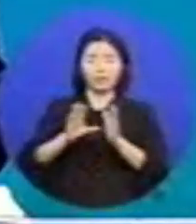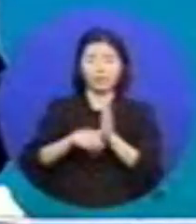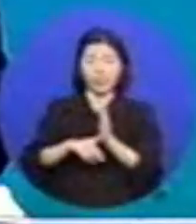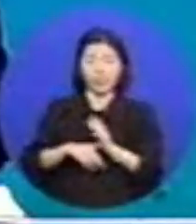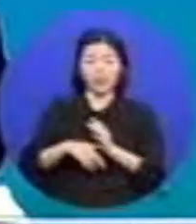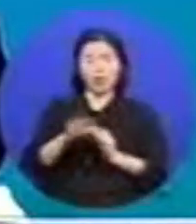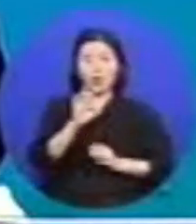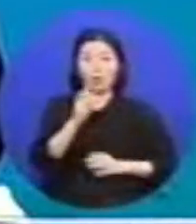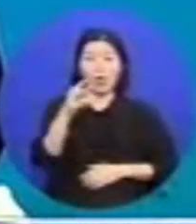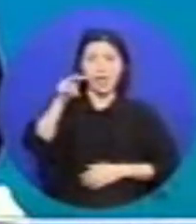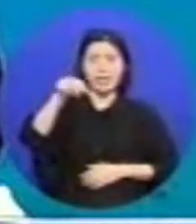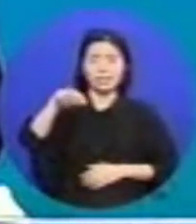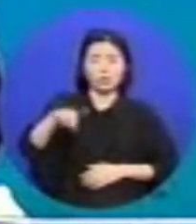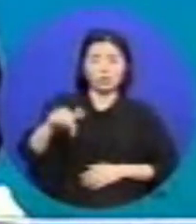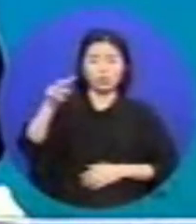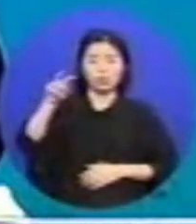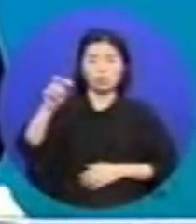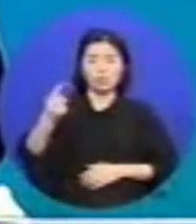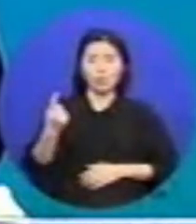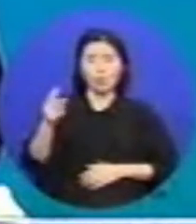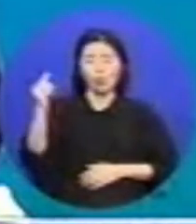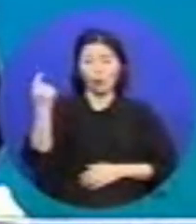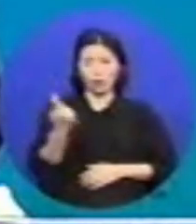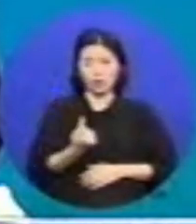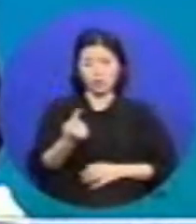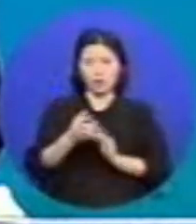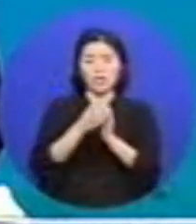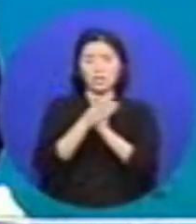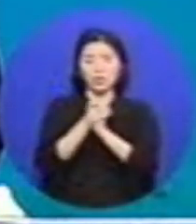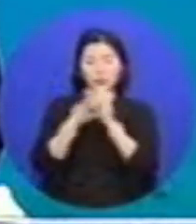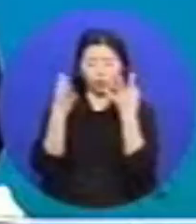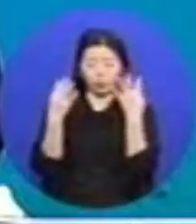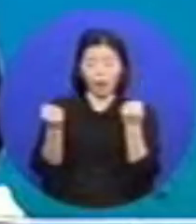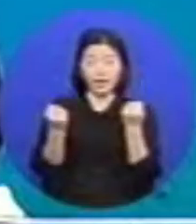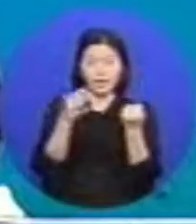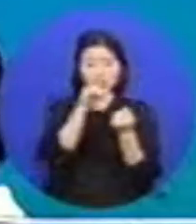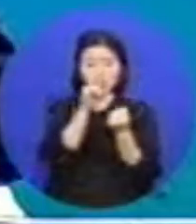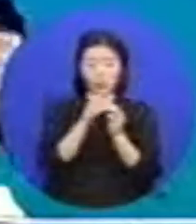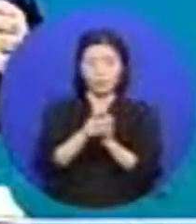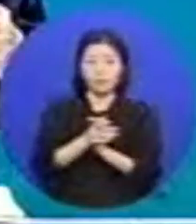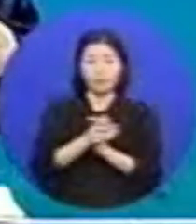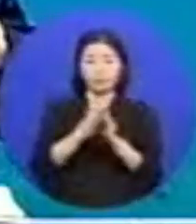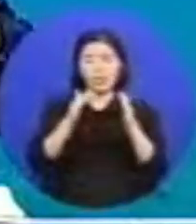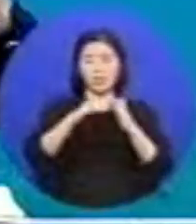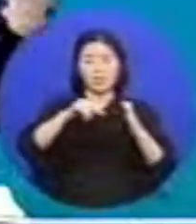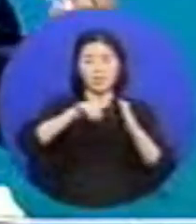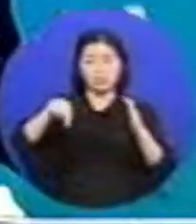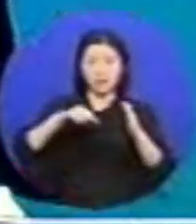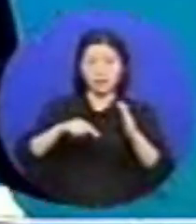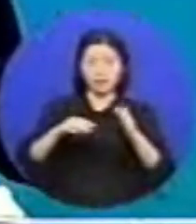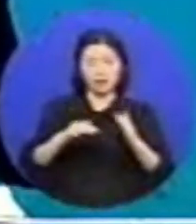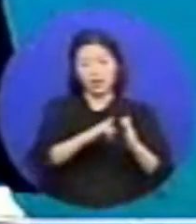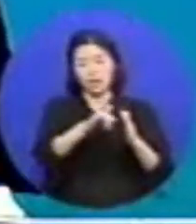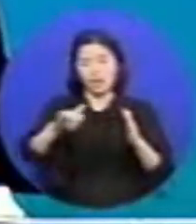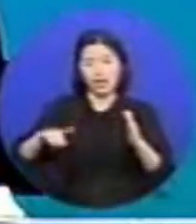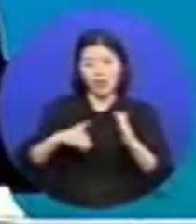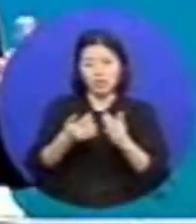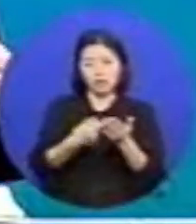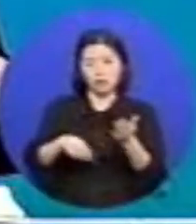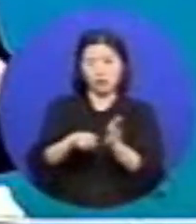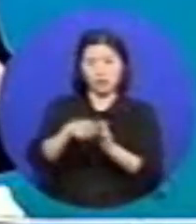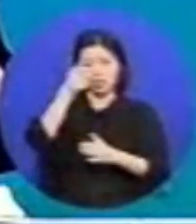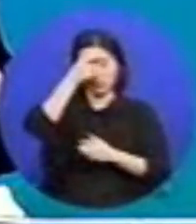분이 오셨는데 기도를 많이 하시는 분이셨어요. 근데 집안에서 가족들을 위해서 예배를